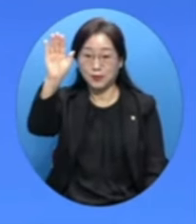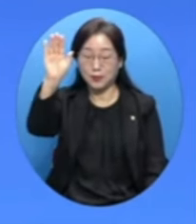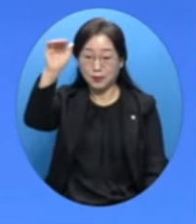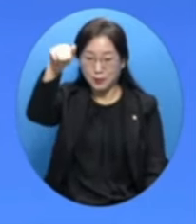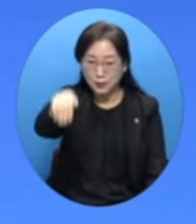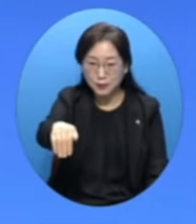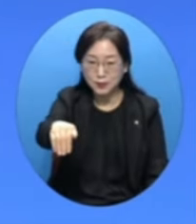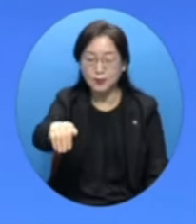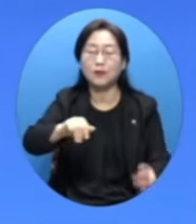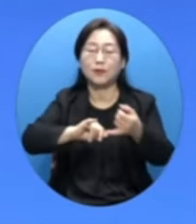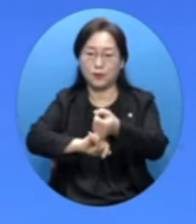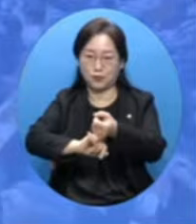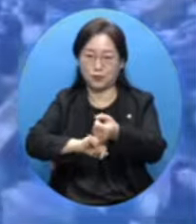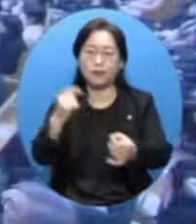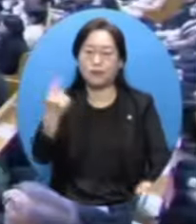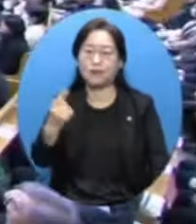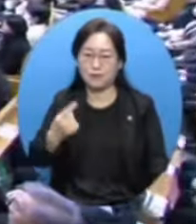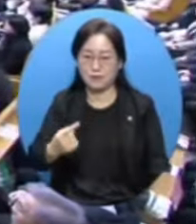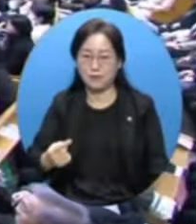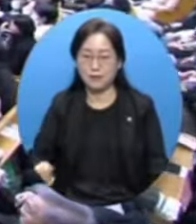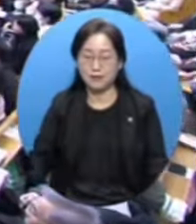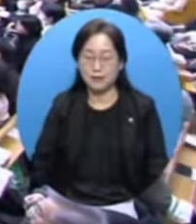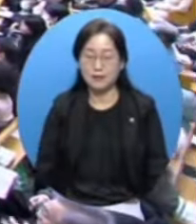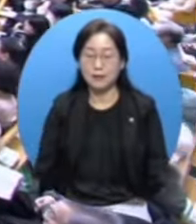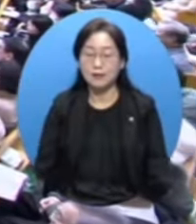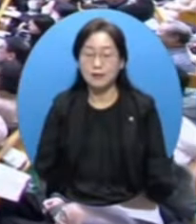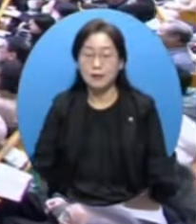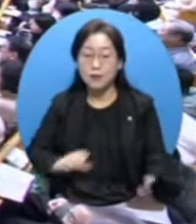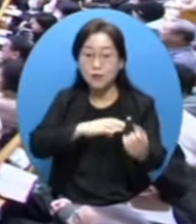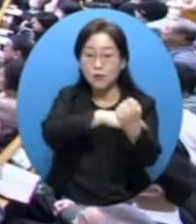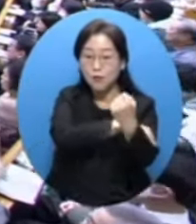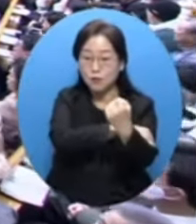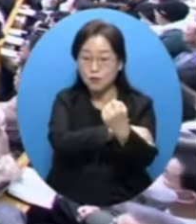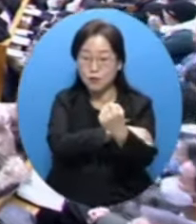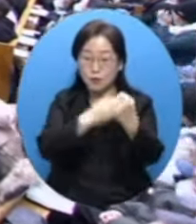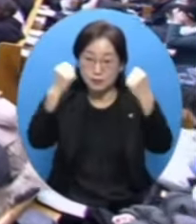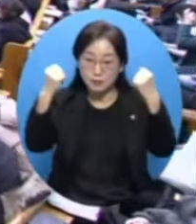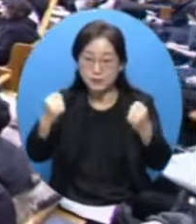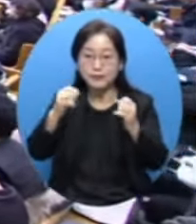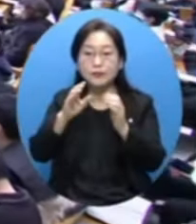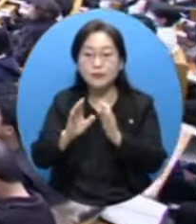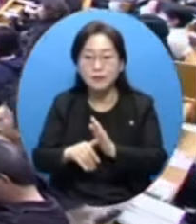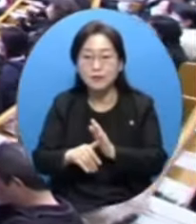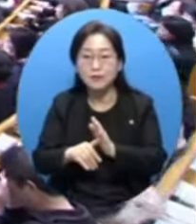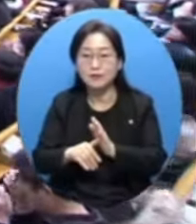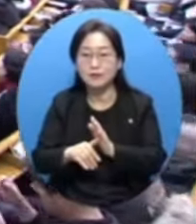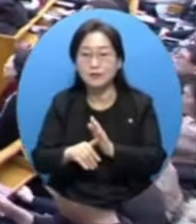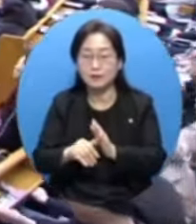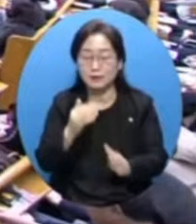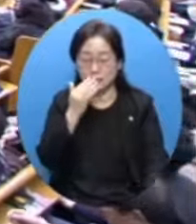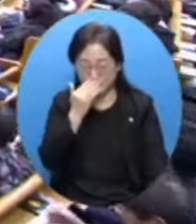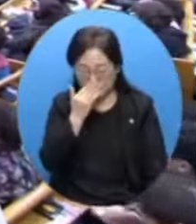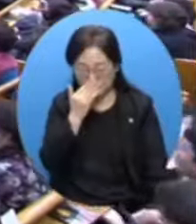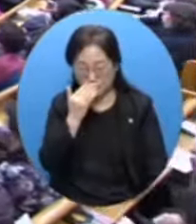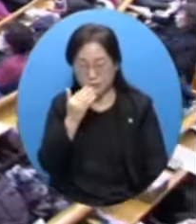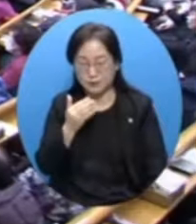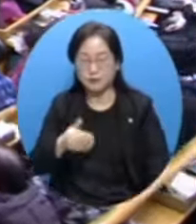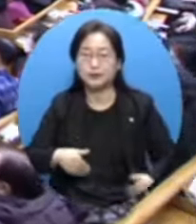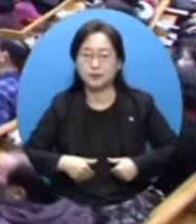내리막이 있는 것입니다 그렇기 때문에 권력에 자리 있을 때 겸손해야